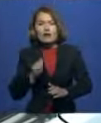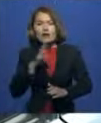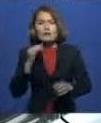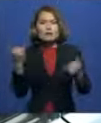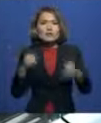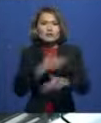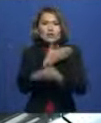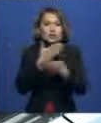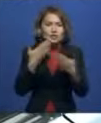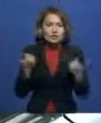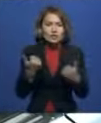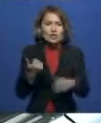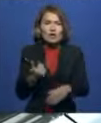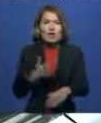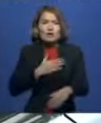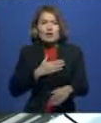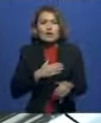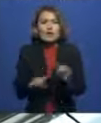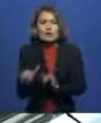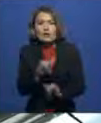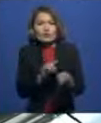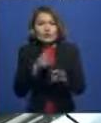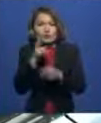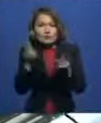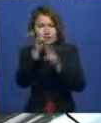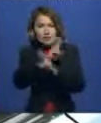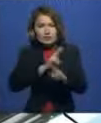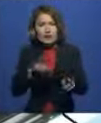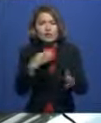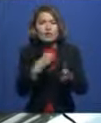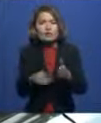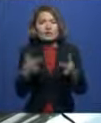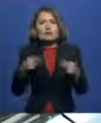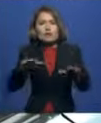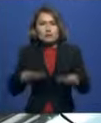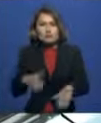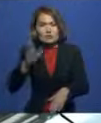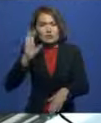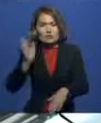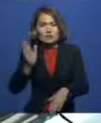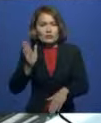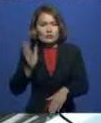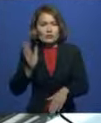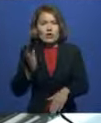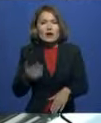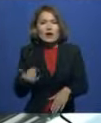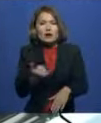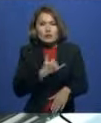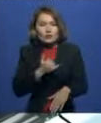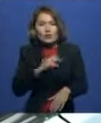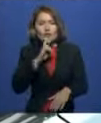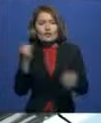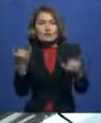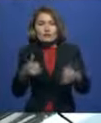заправкаға барсаң айтады 92-ні талонмен дейді. Біз мысалы қаяқтан аламыз, организацияда жұмыс істемейміз мысалы, частный